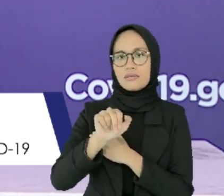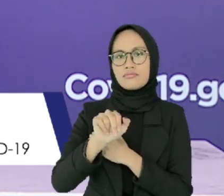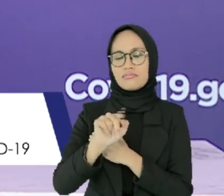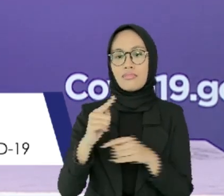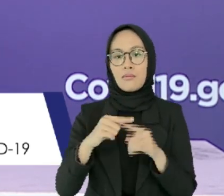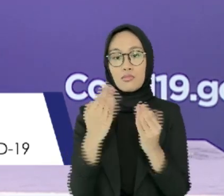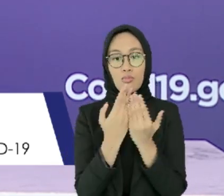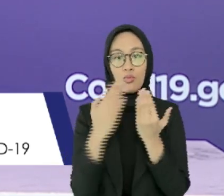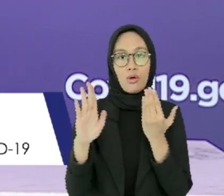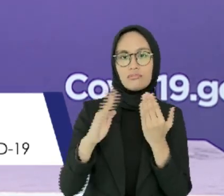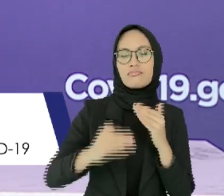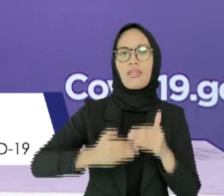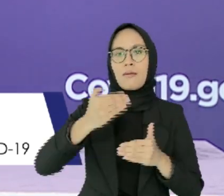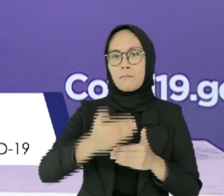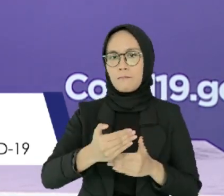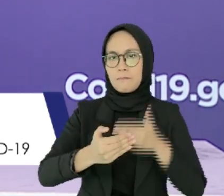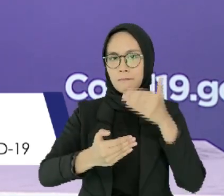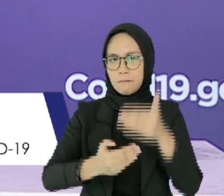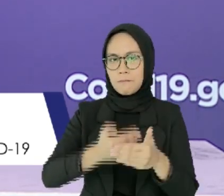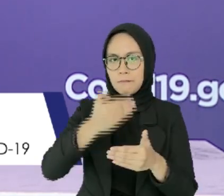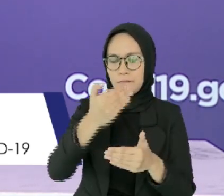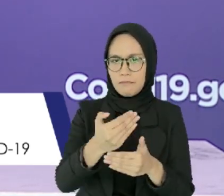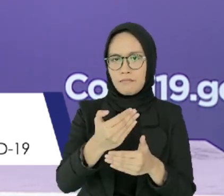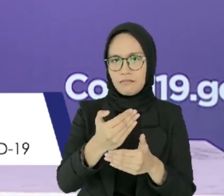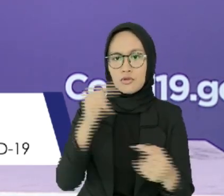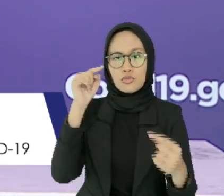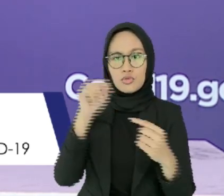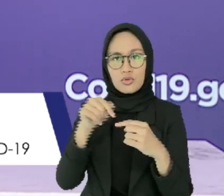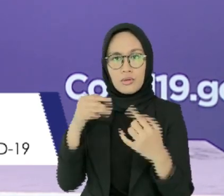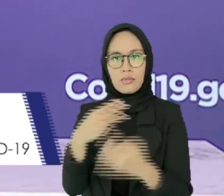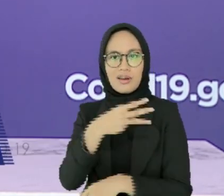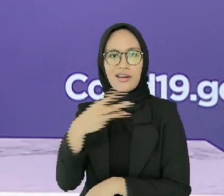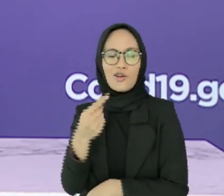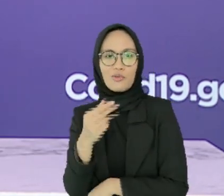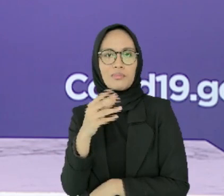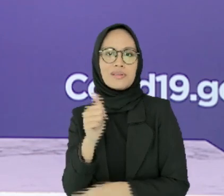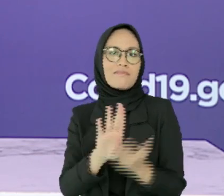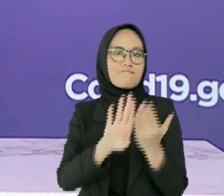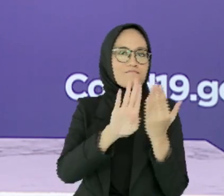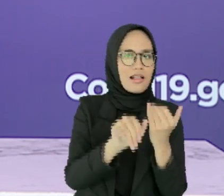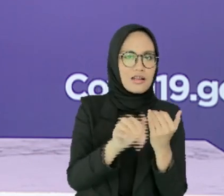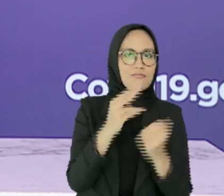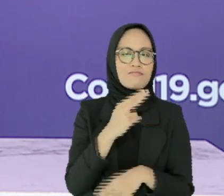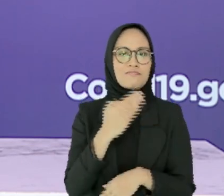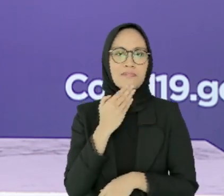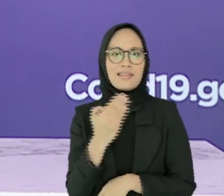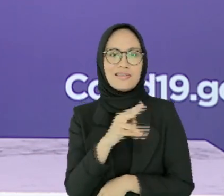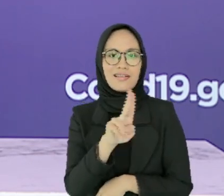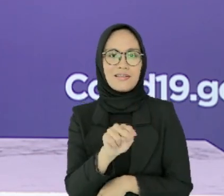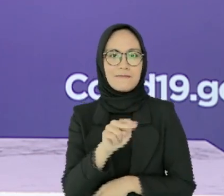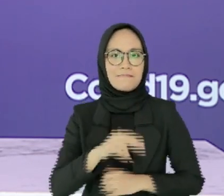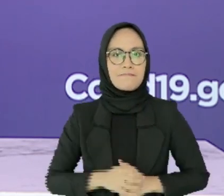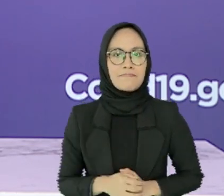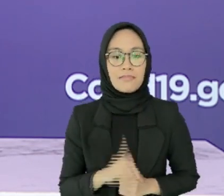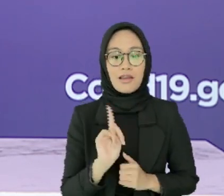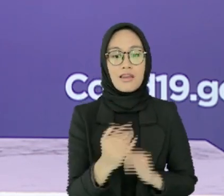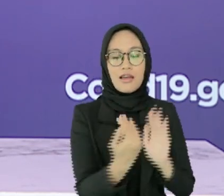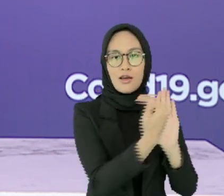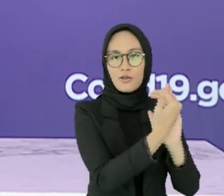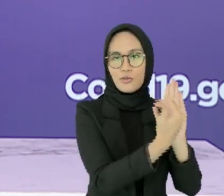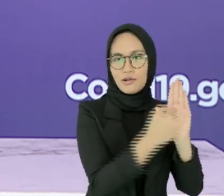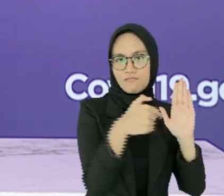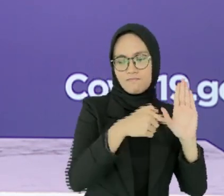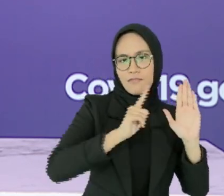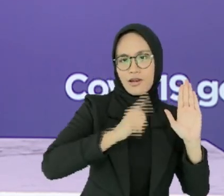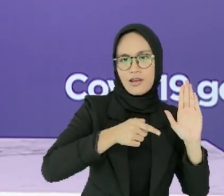secara bertahap sebagai salah satu langkah pemulihan ekonomi masyarakat rincian pengaturan ini akan